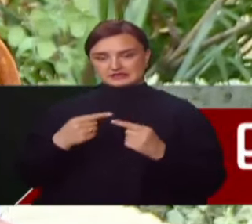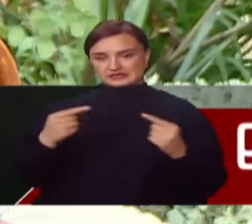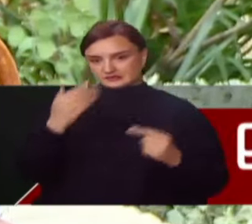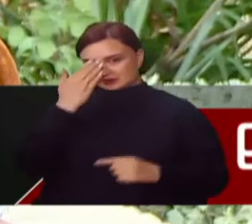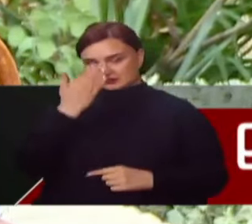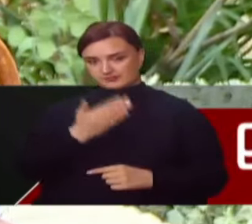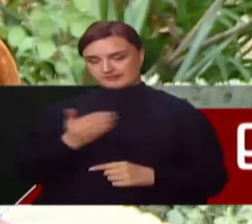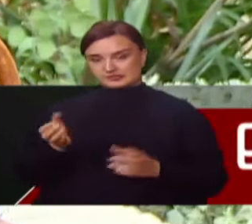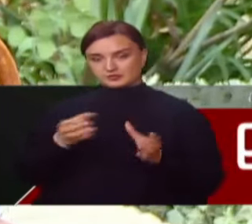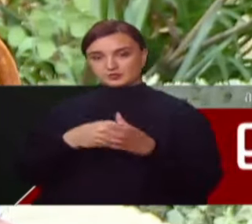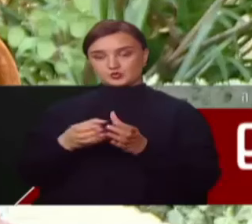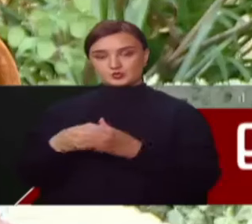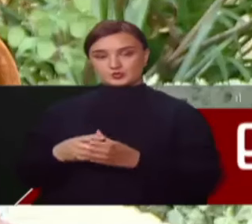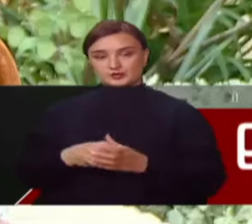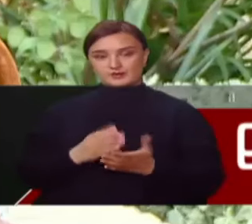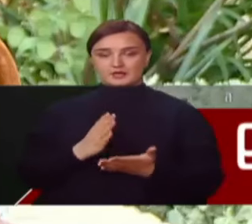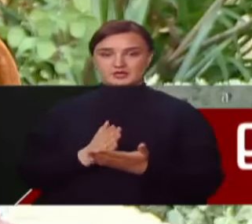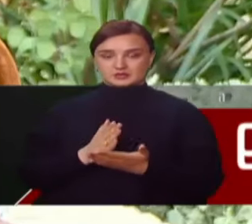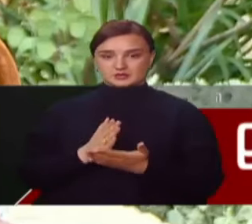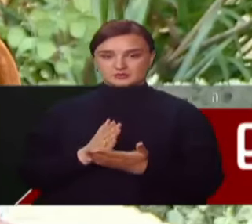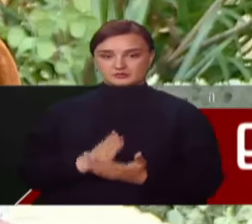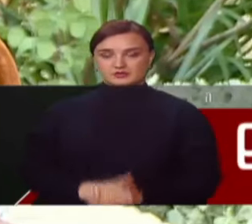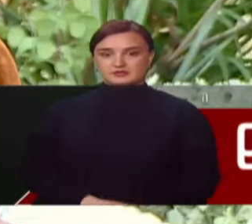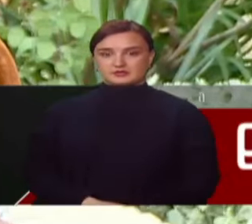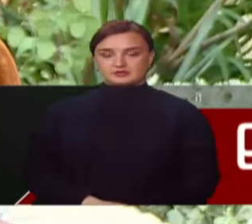საზოგადოებრივი ჯგუფები არსებობს